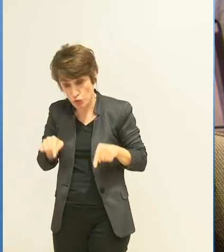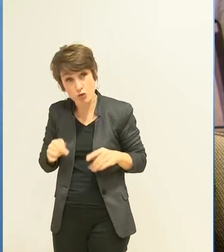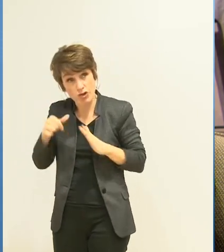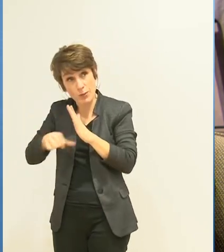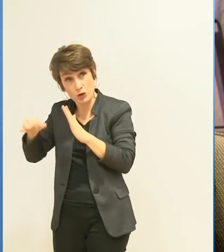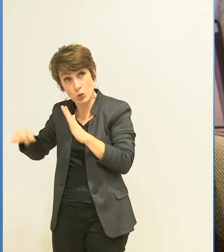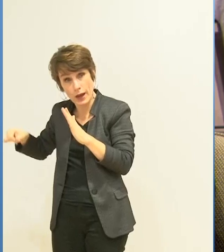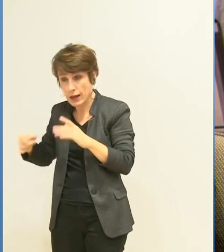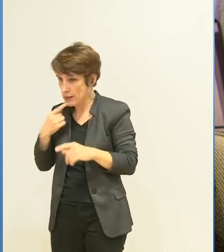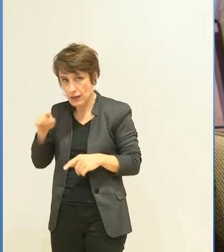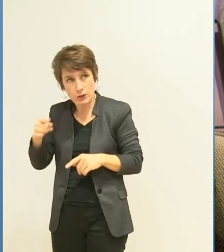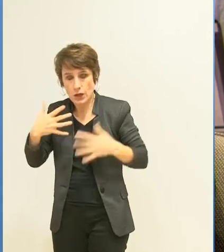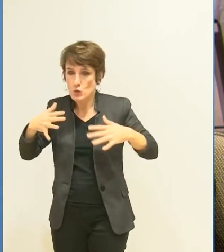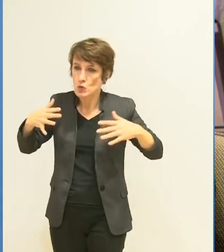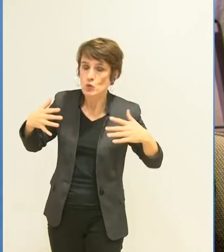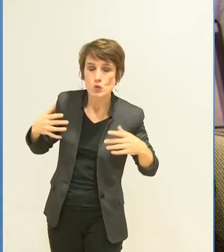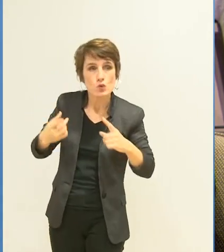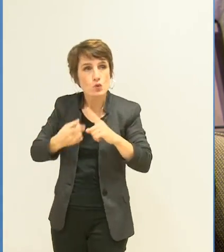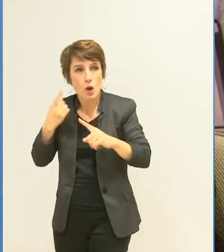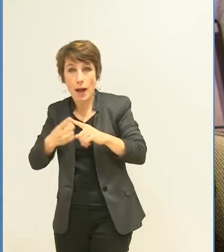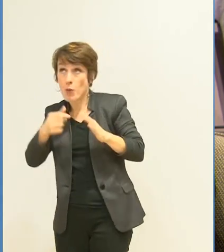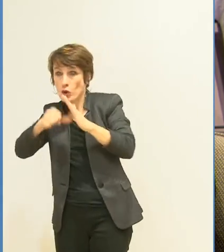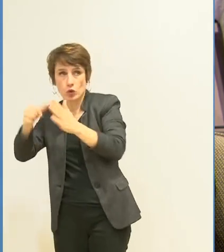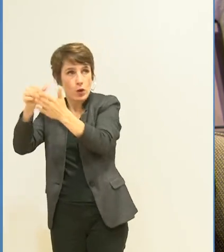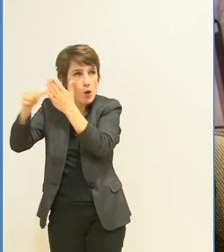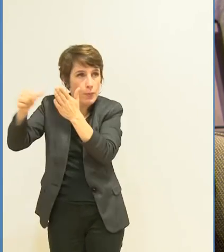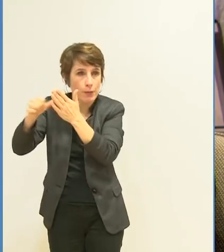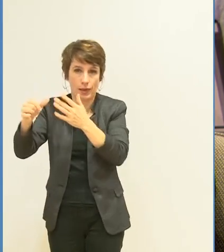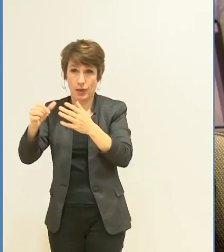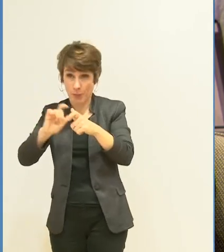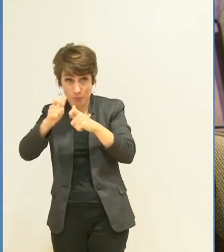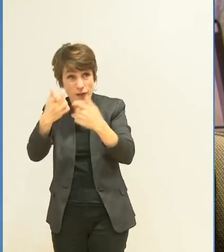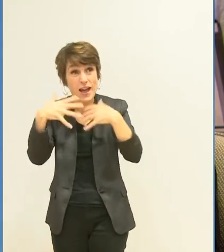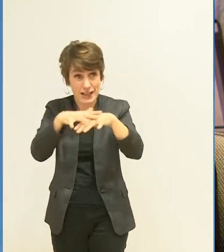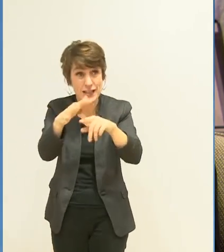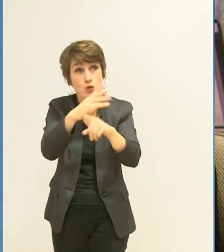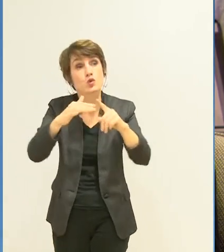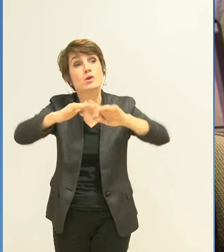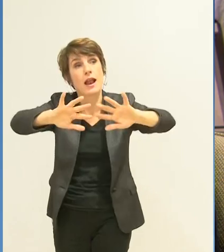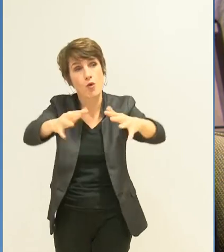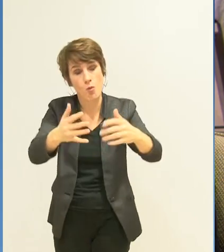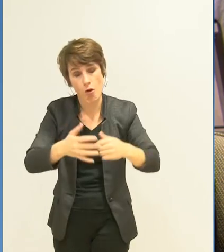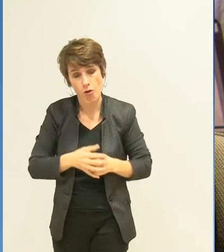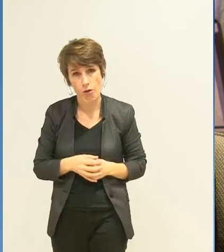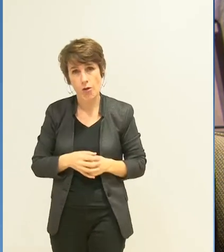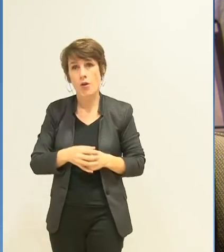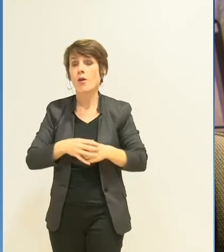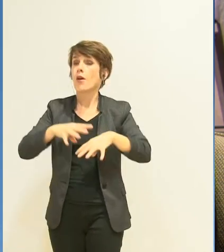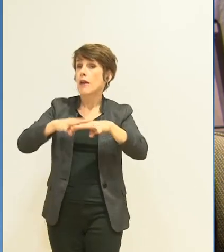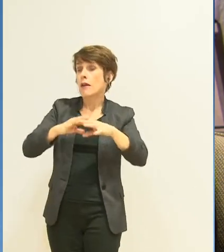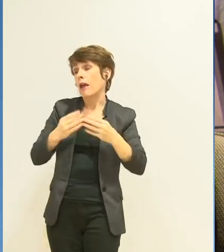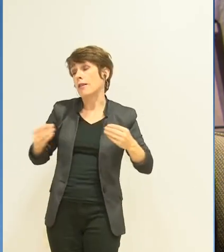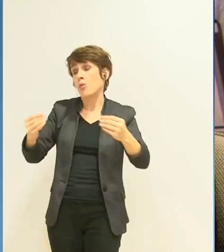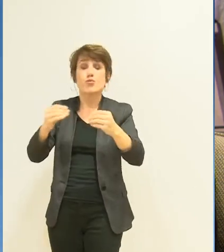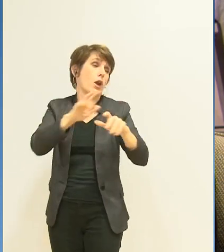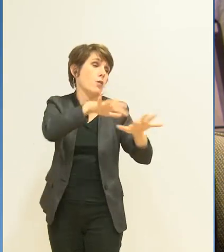primordiale avec toutes les questions d'insertion sociale qui sont associés comme tous les quartiers populaires la villeneuve a une